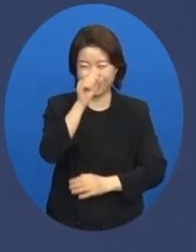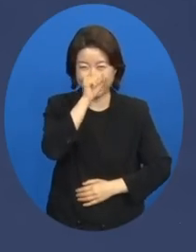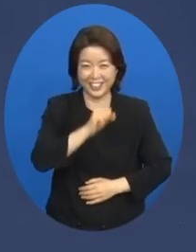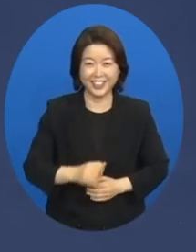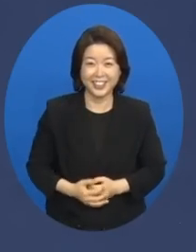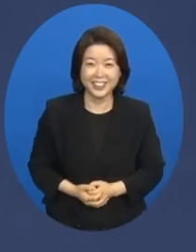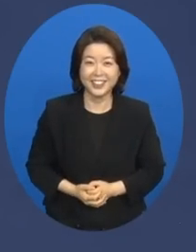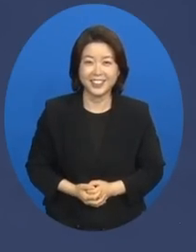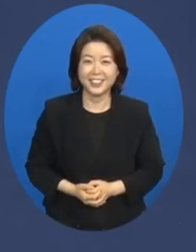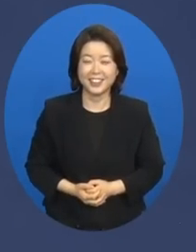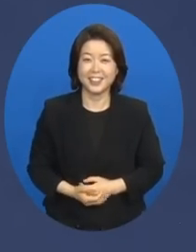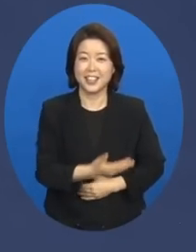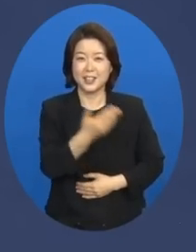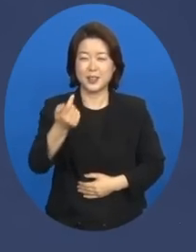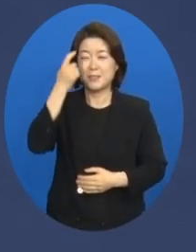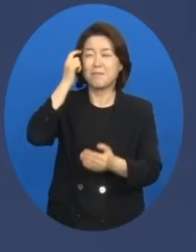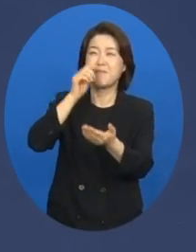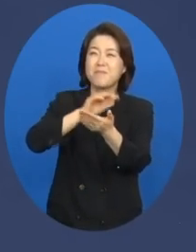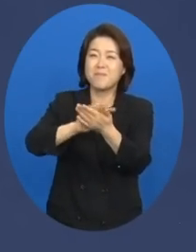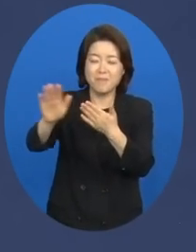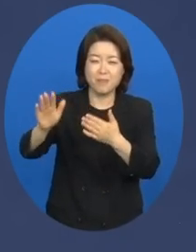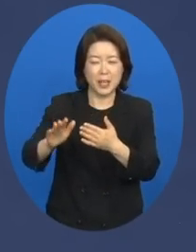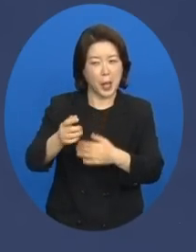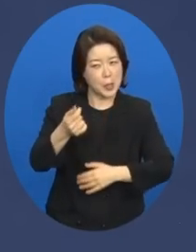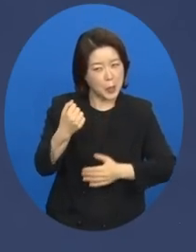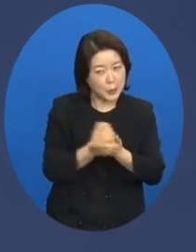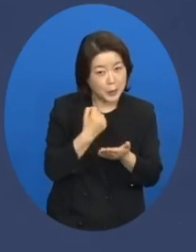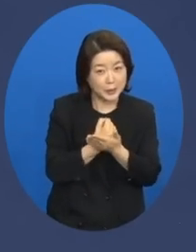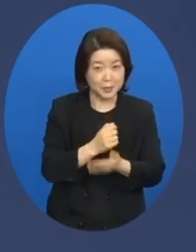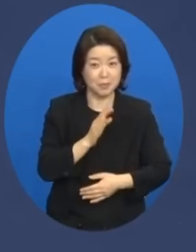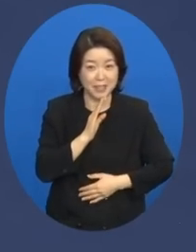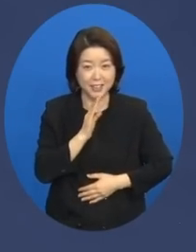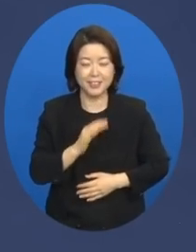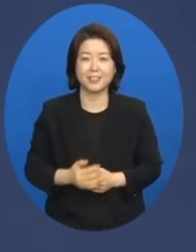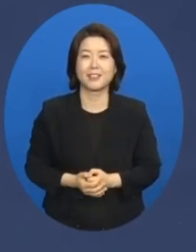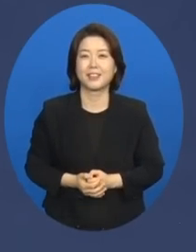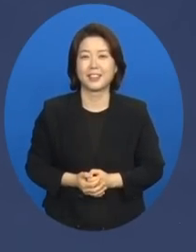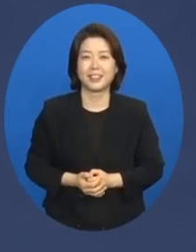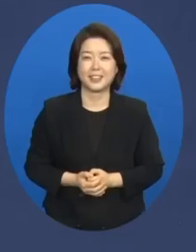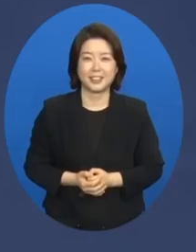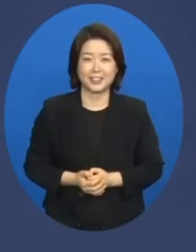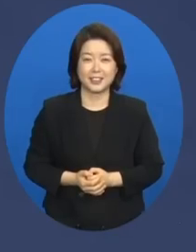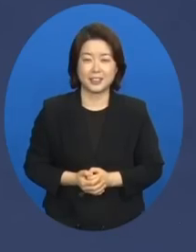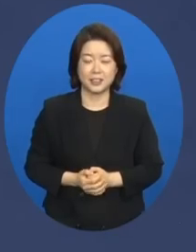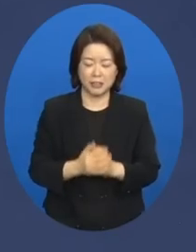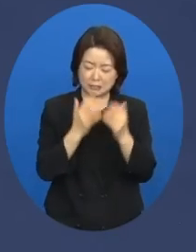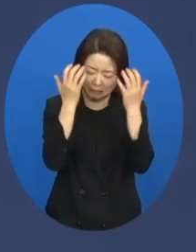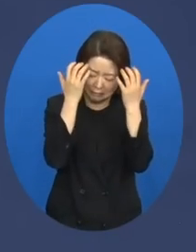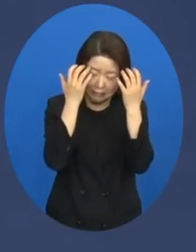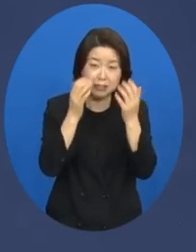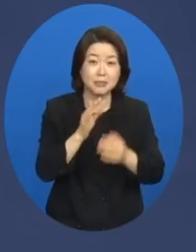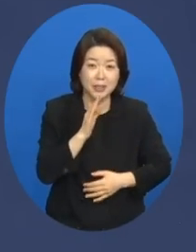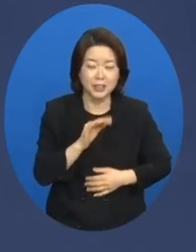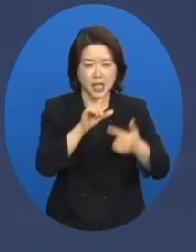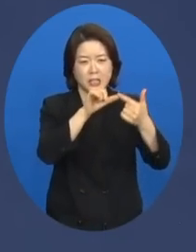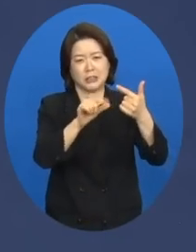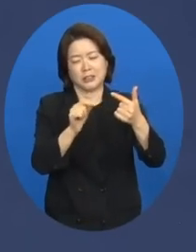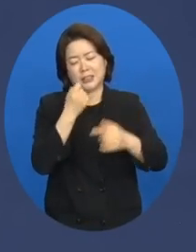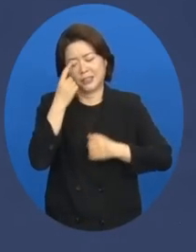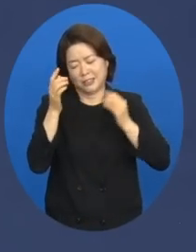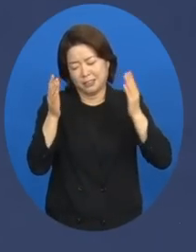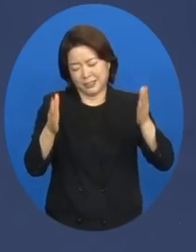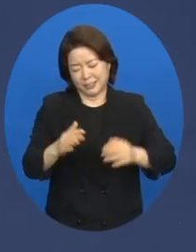여러분의 그 시원하고 또 약간 섭섭한 그냥 얼마나 시달리셨어요. 6월 한 달을.